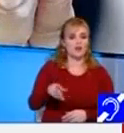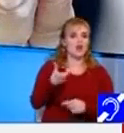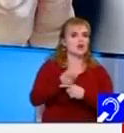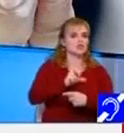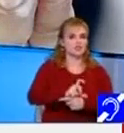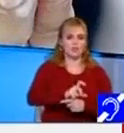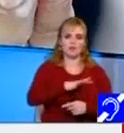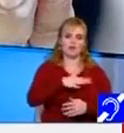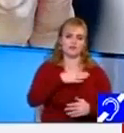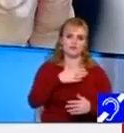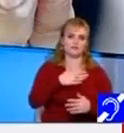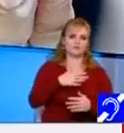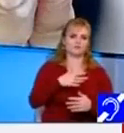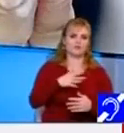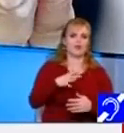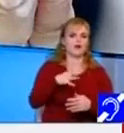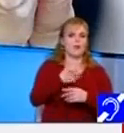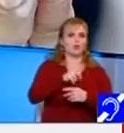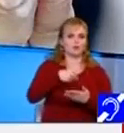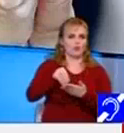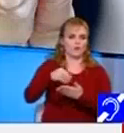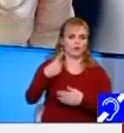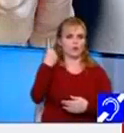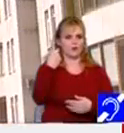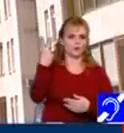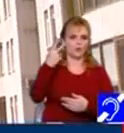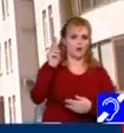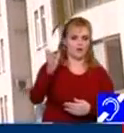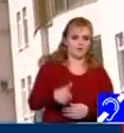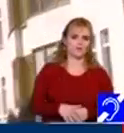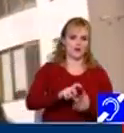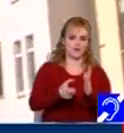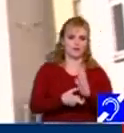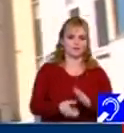mai solicitate vor fi apartamentele cu una și două camere.